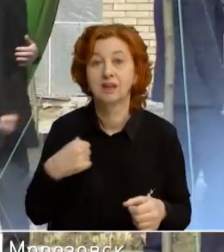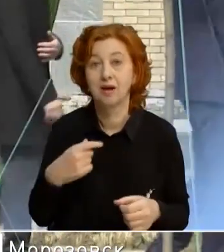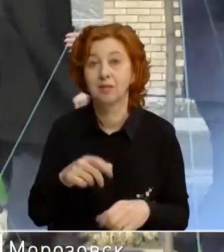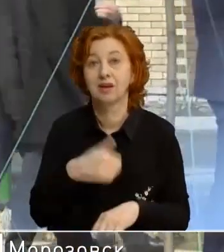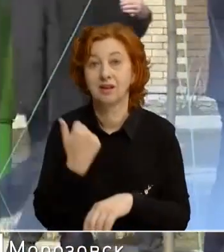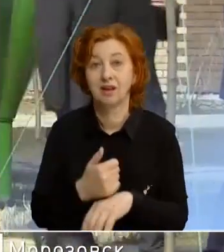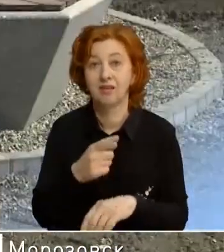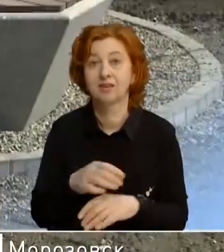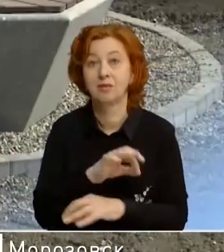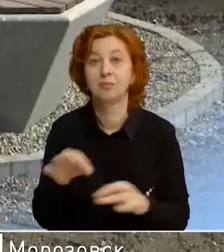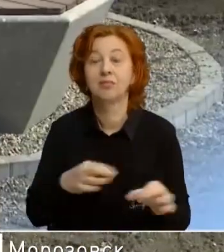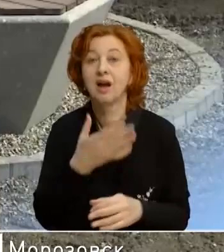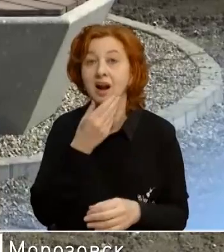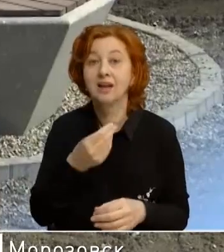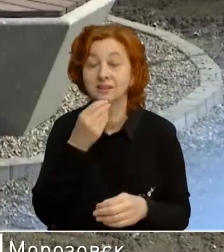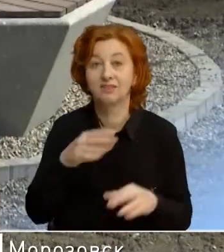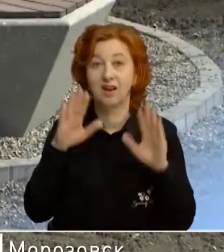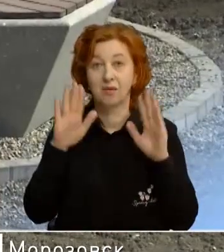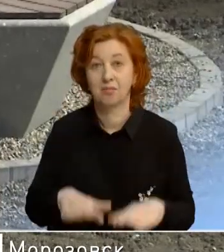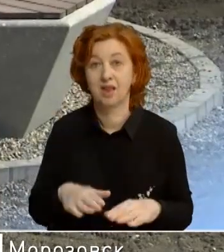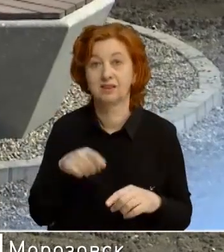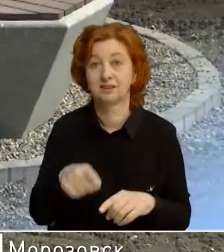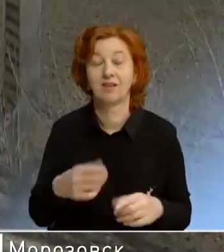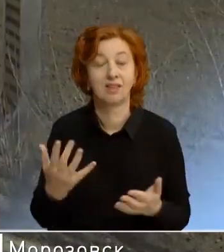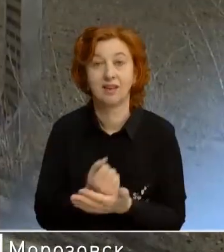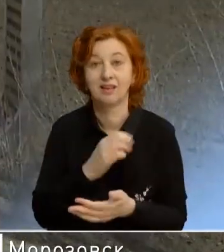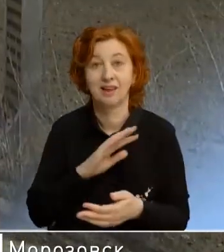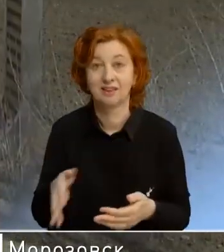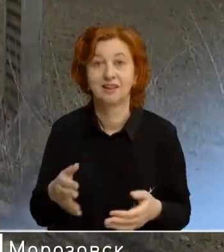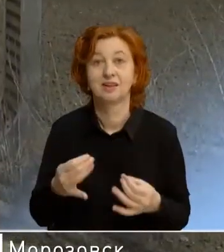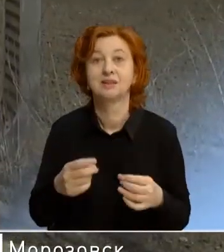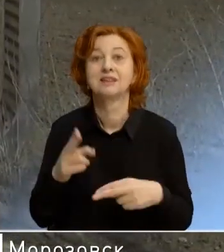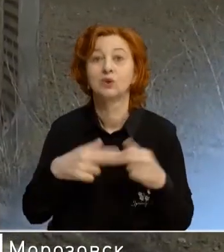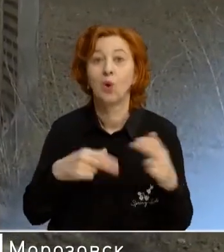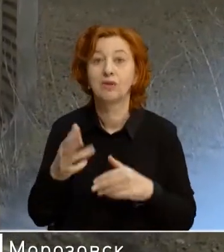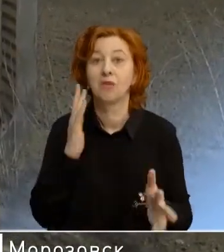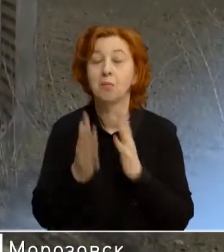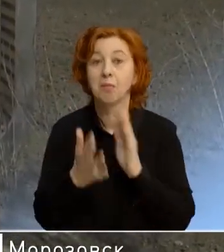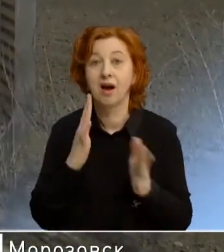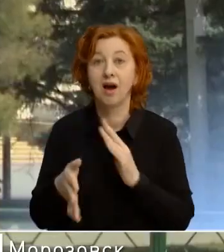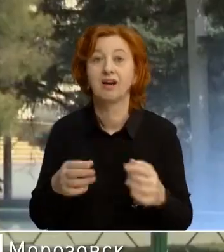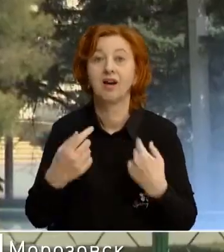уютного и красивого места в Орловском теперь и не найти. Начали строительство парка прошлым летом.